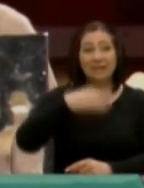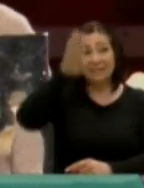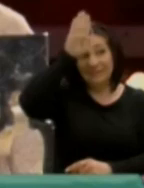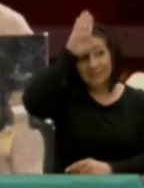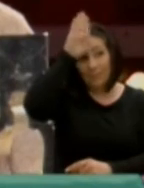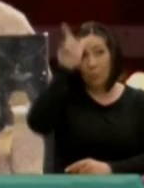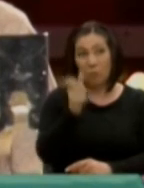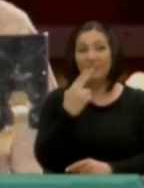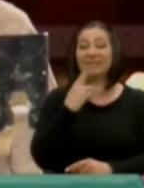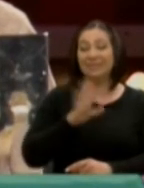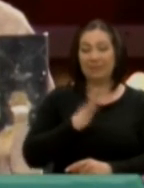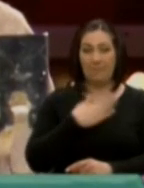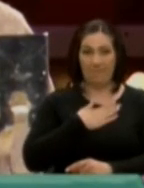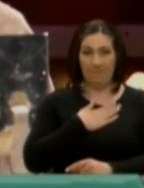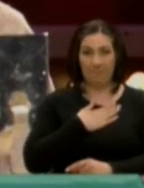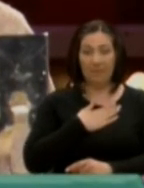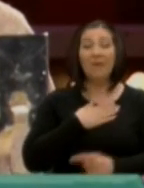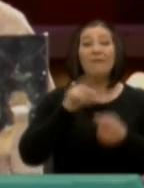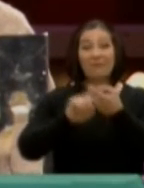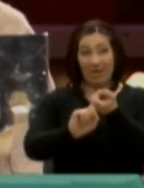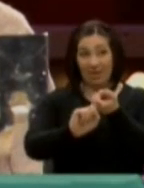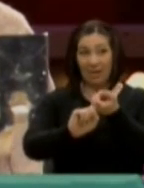İstanbullu bir ailenin kızıyım. Ve